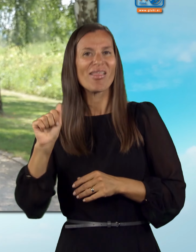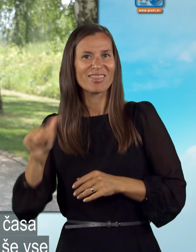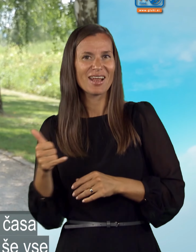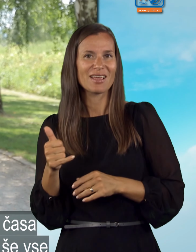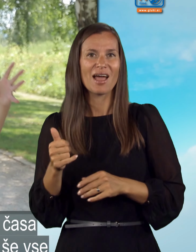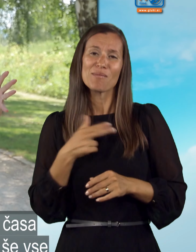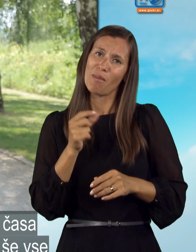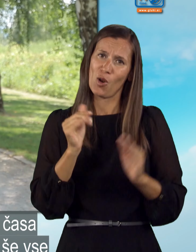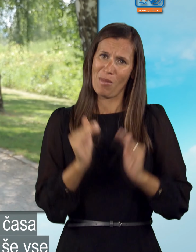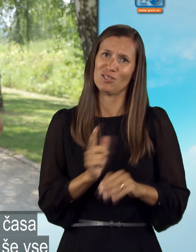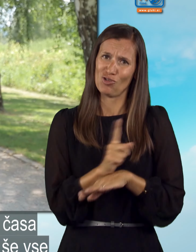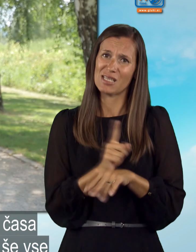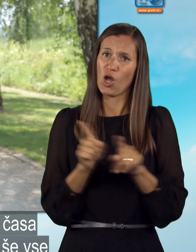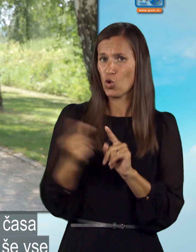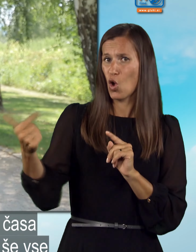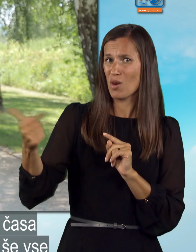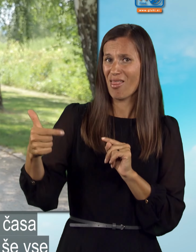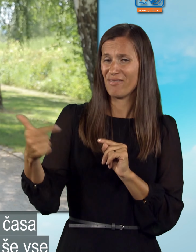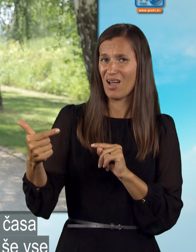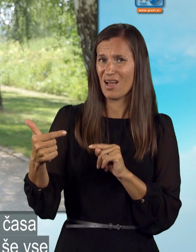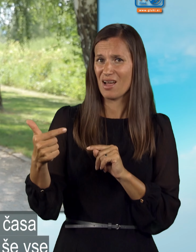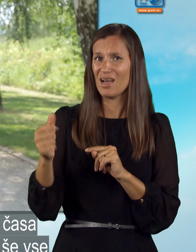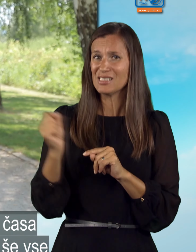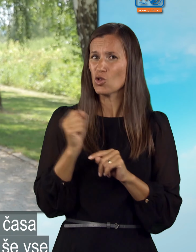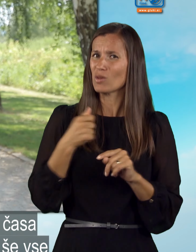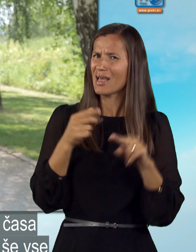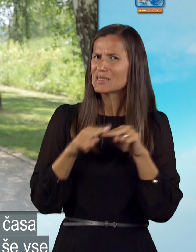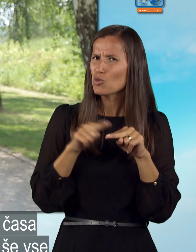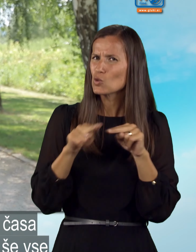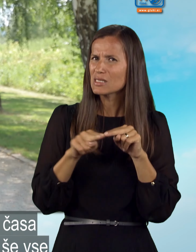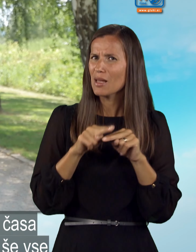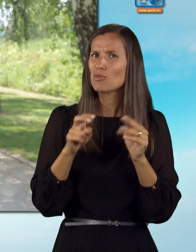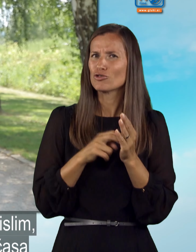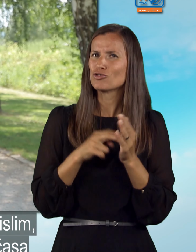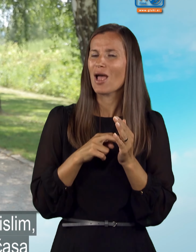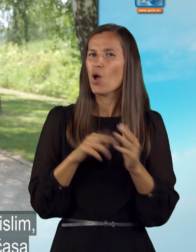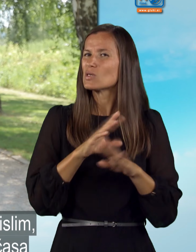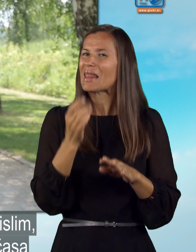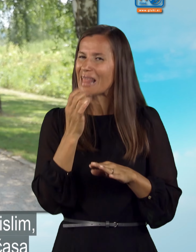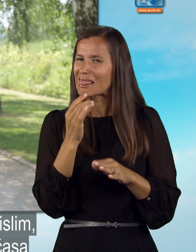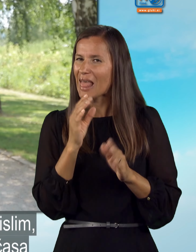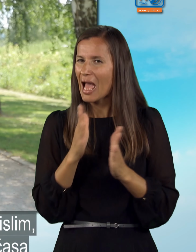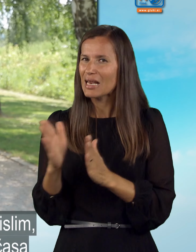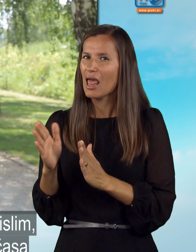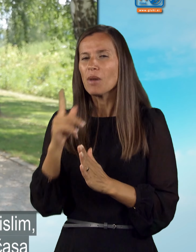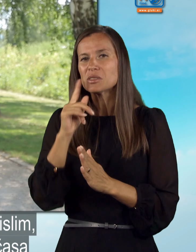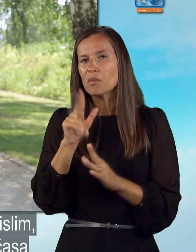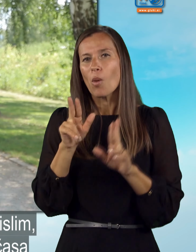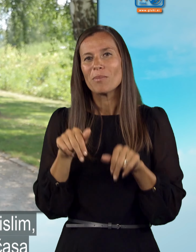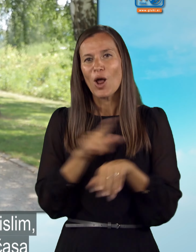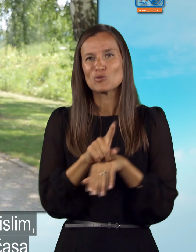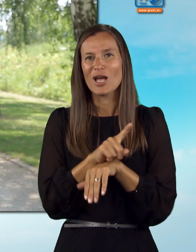Andreju. Sicer imam malo manj časa kot onadva, zato da zbrusem še vse detajle, ampak mislim, da bo ravno